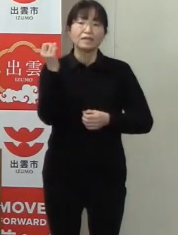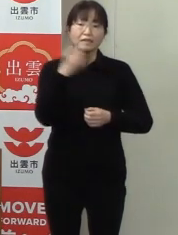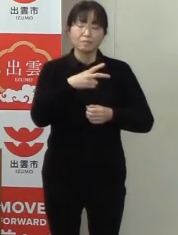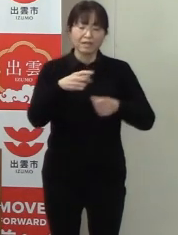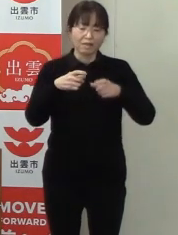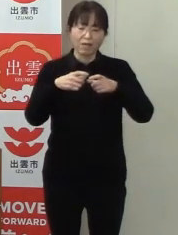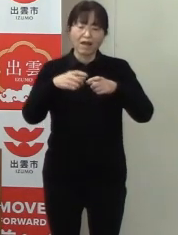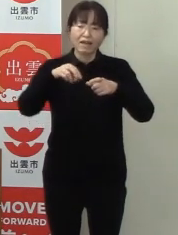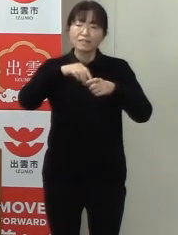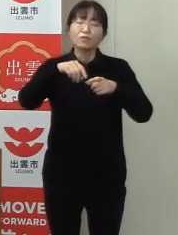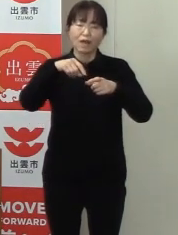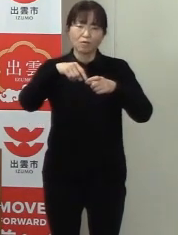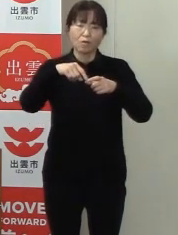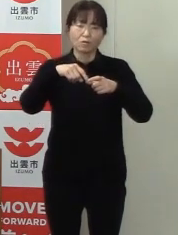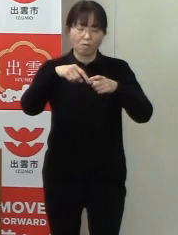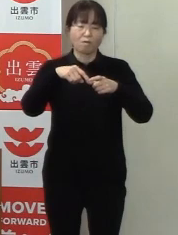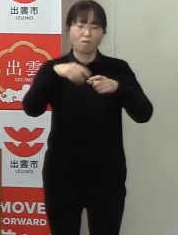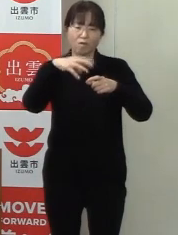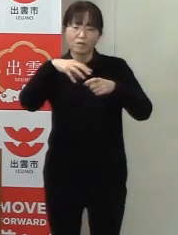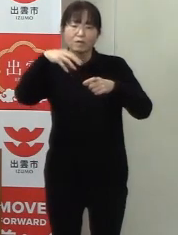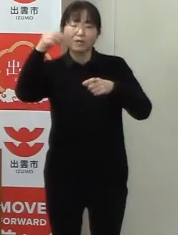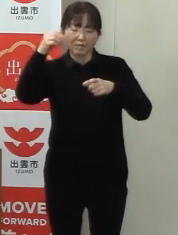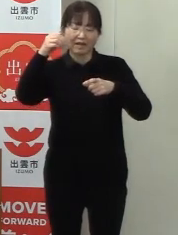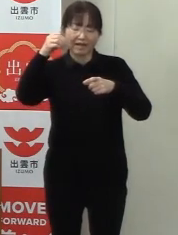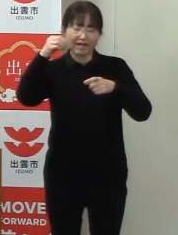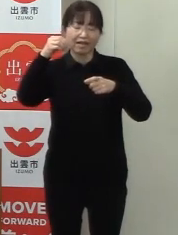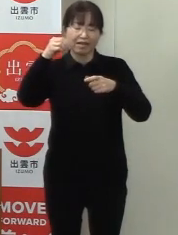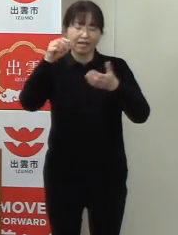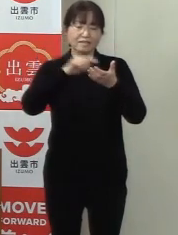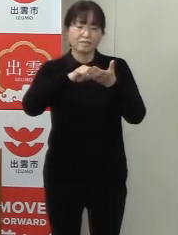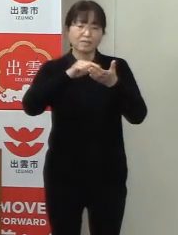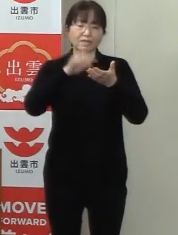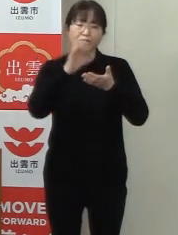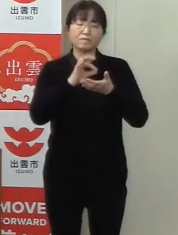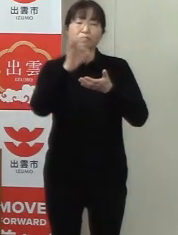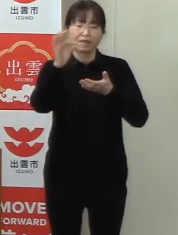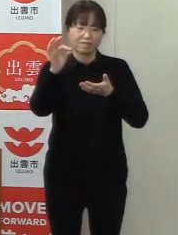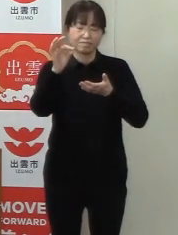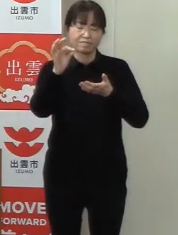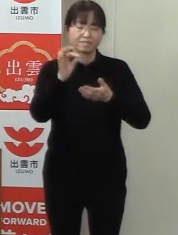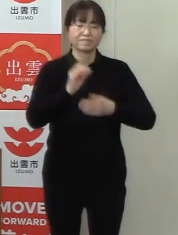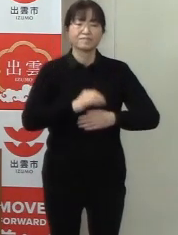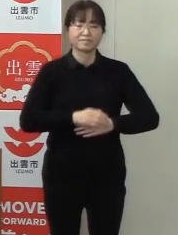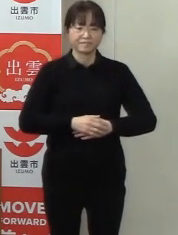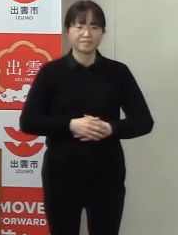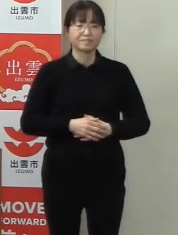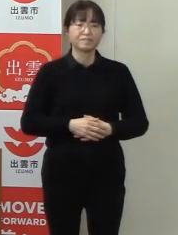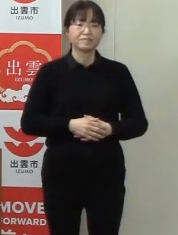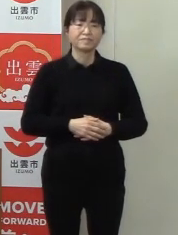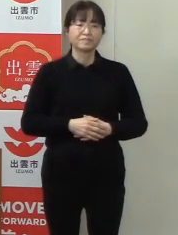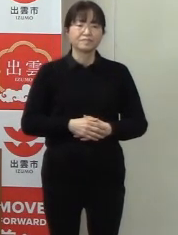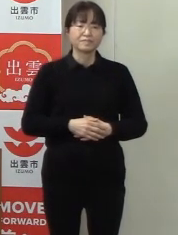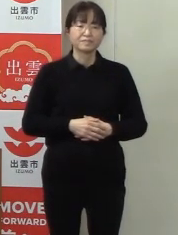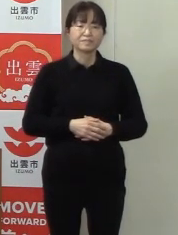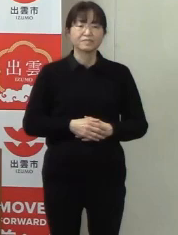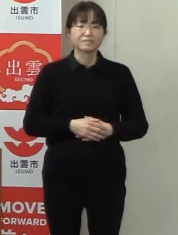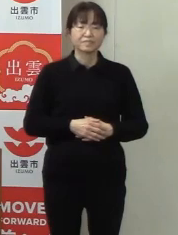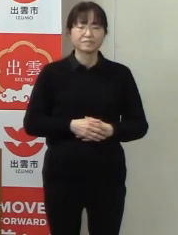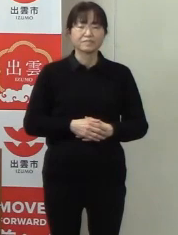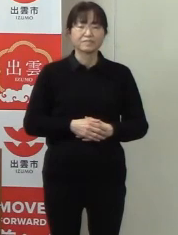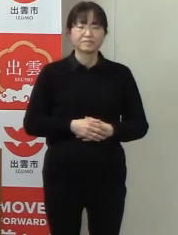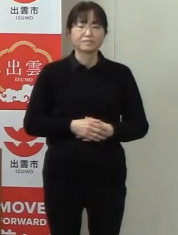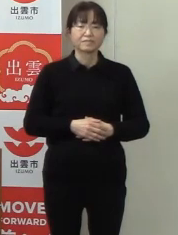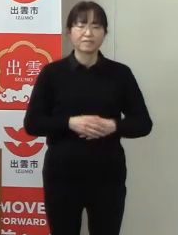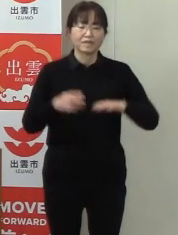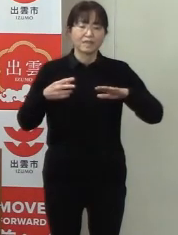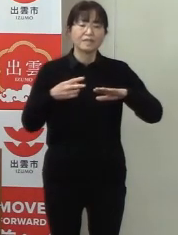、これをチラシの QR コードを読んでいただいてもできますので、また